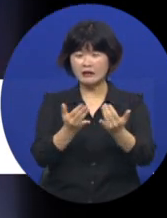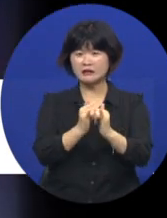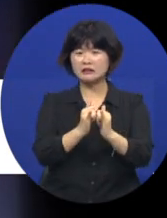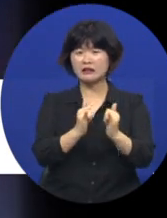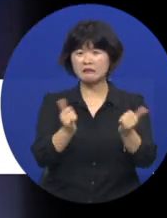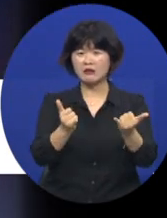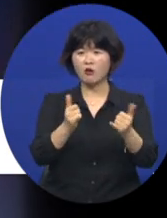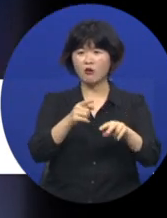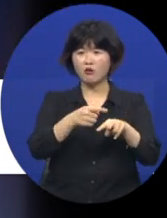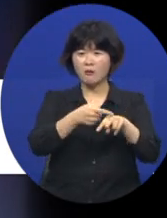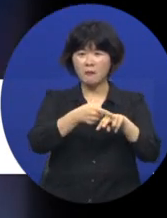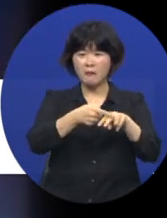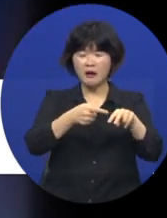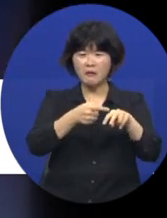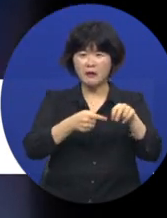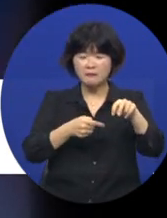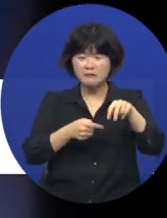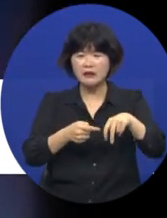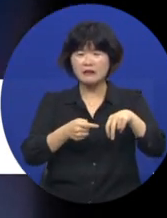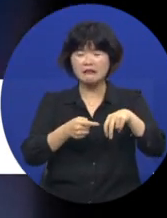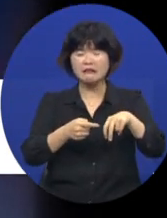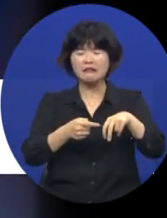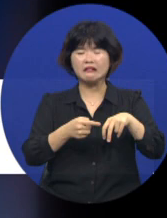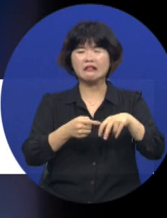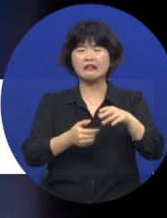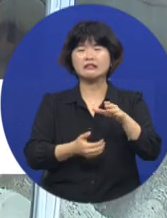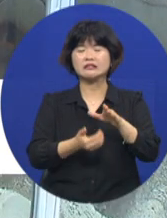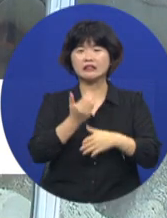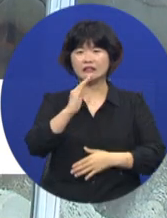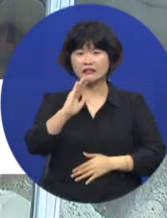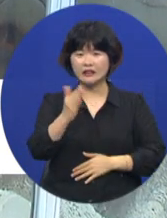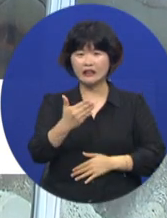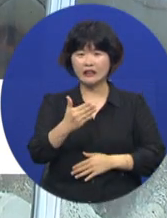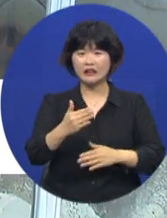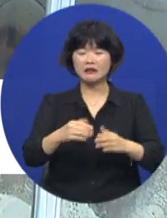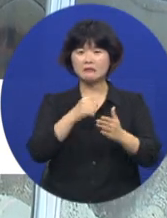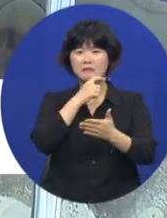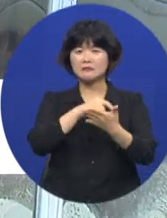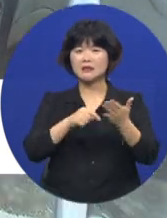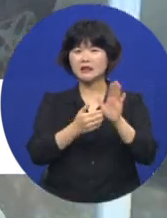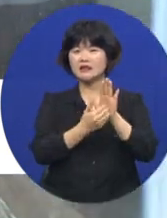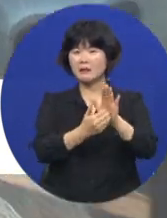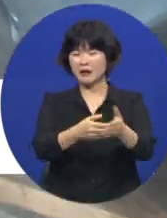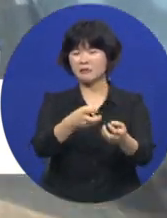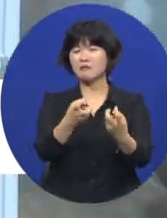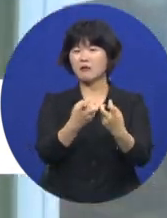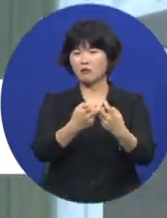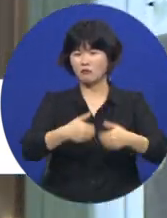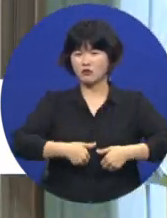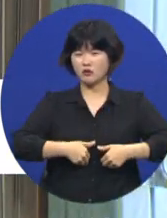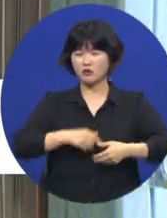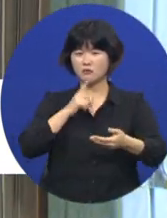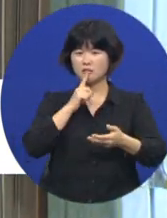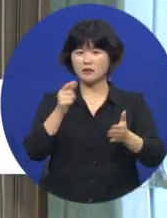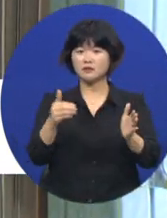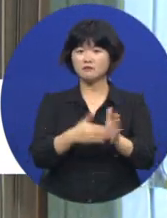실무사가 오른쪽 손가락 두 개를 잘리는 사고를 당했다며 산업재해 예방 대책이 필요하다고